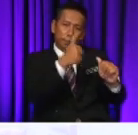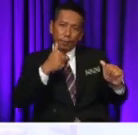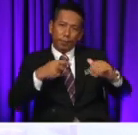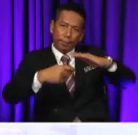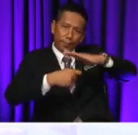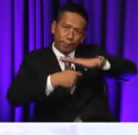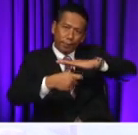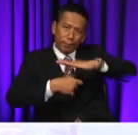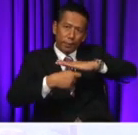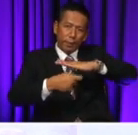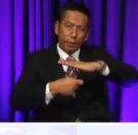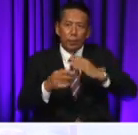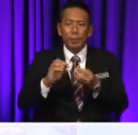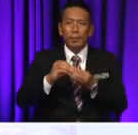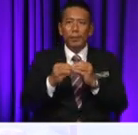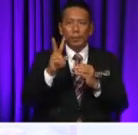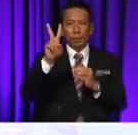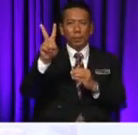baik yang